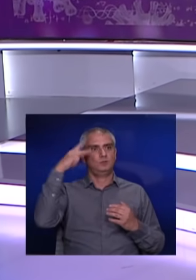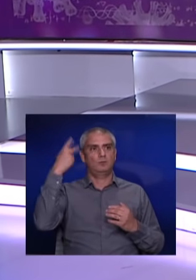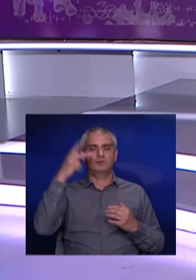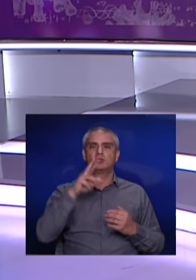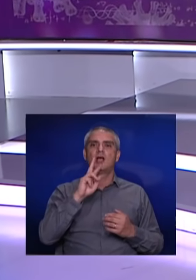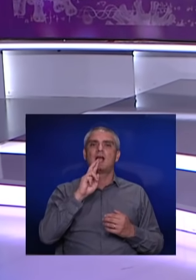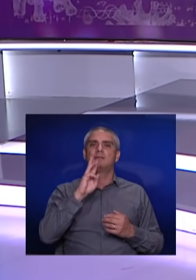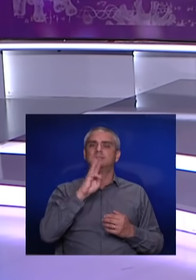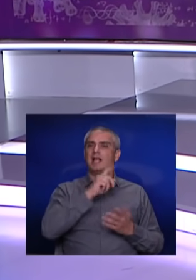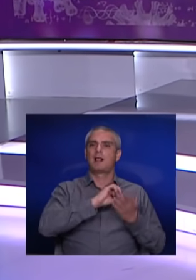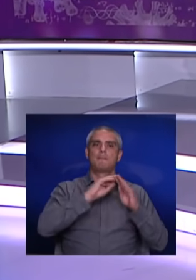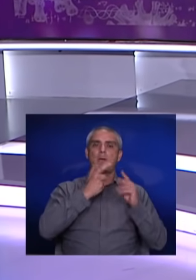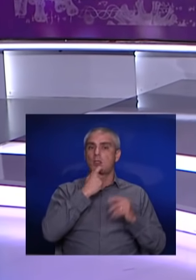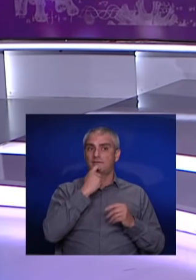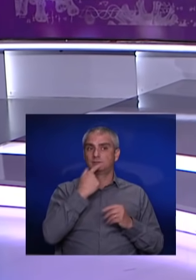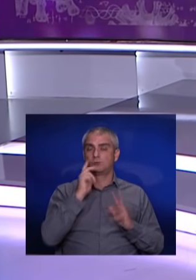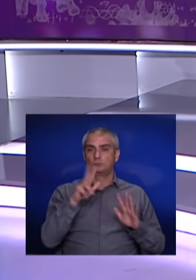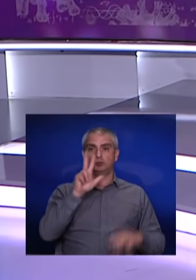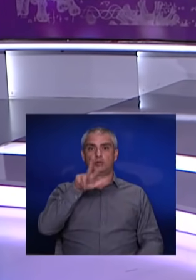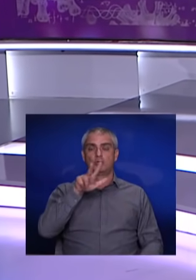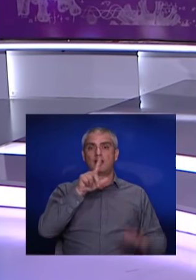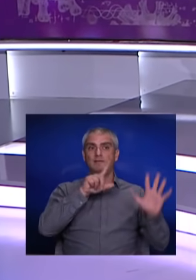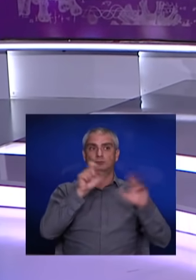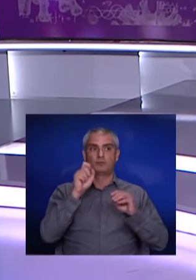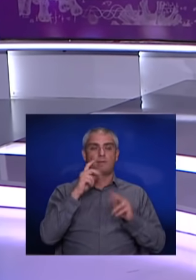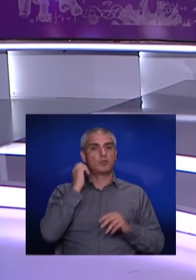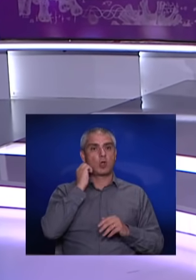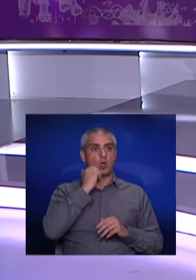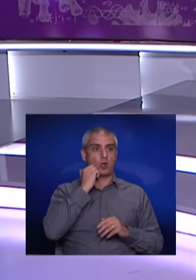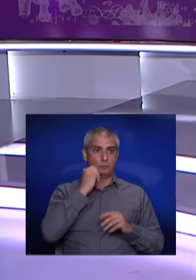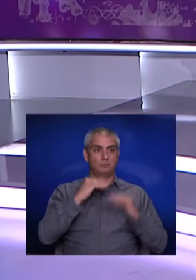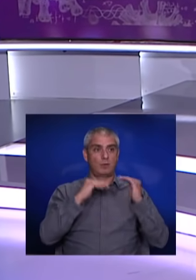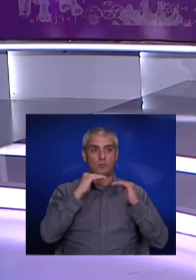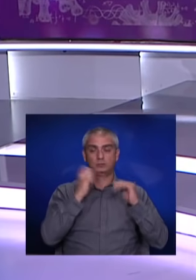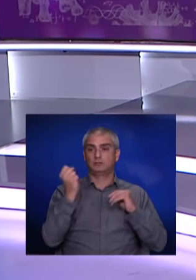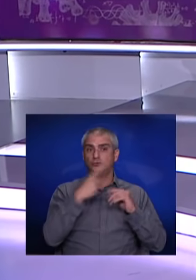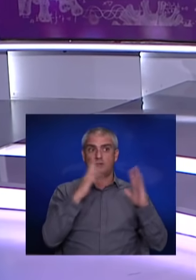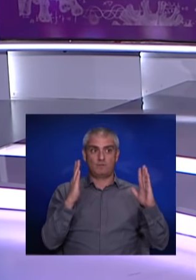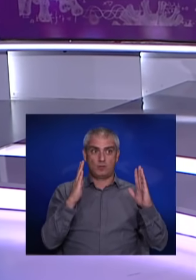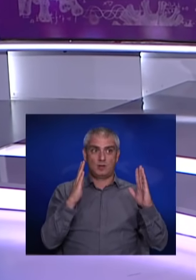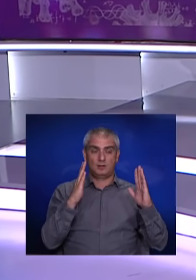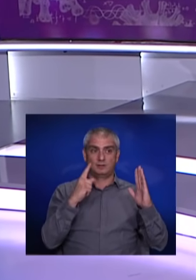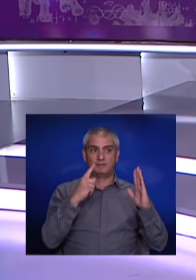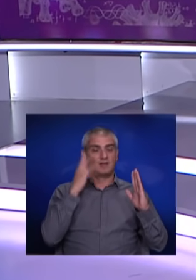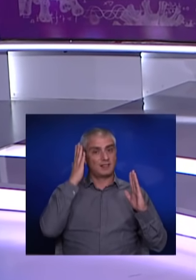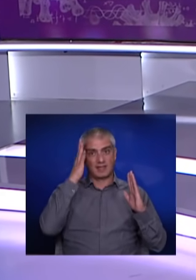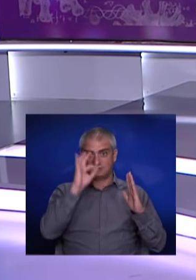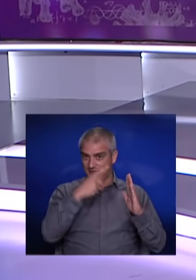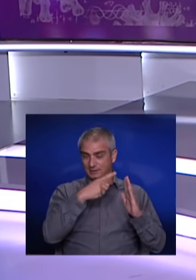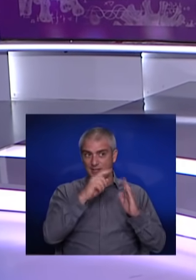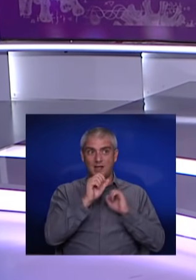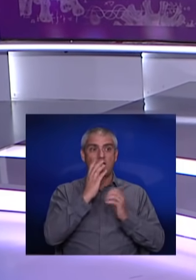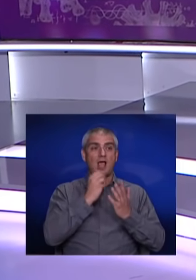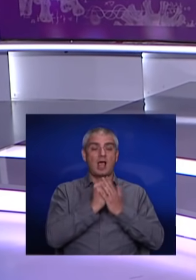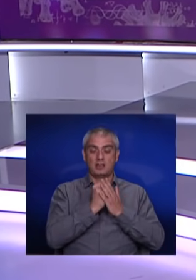סגל ממכון ויצמן. כיום יש כ3,700 מאומתים חדשים בממוצע שבועי, ועל פי התחזית של החוקרים בטכניון, עד